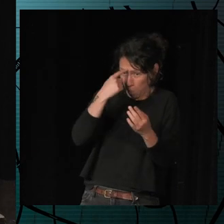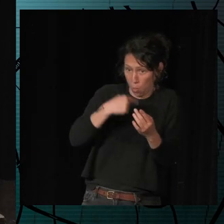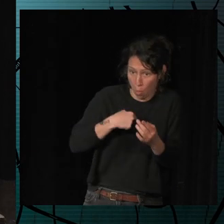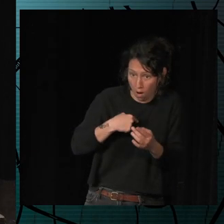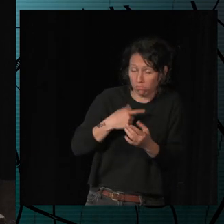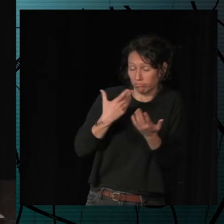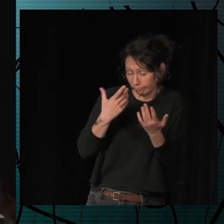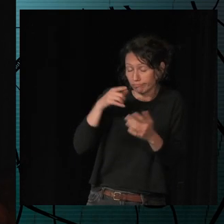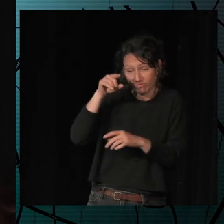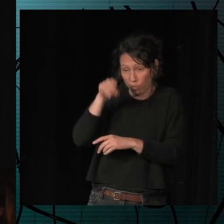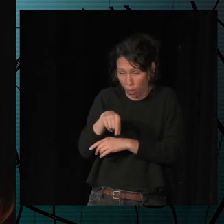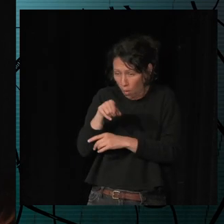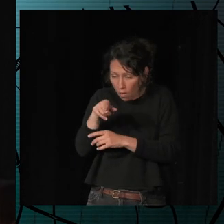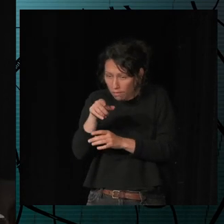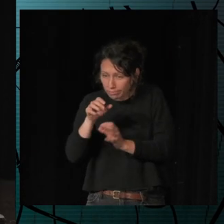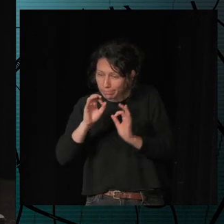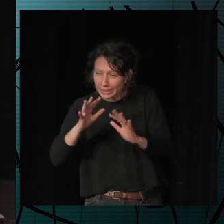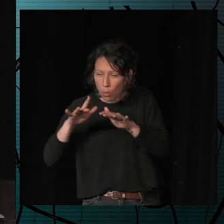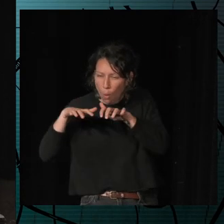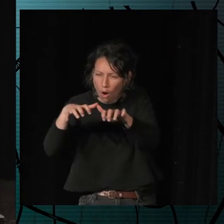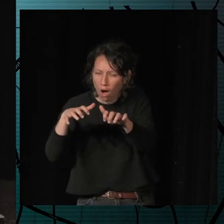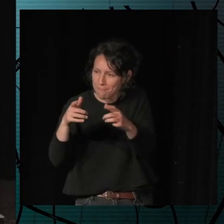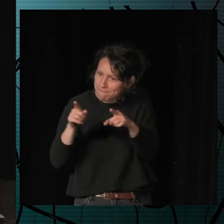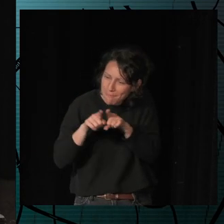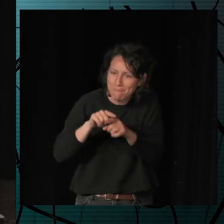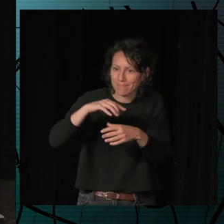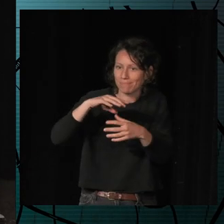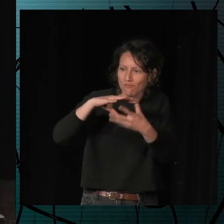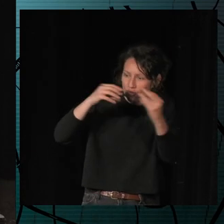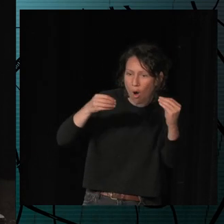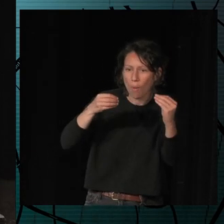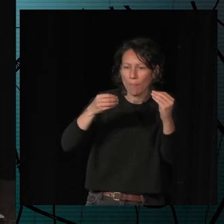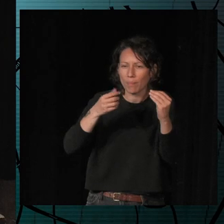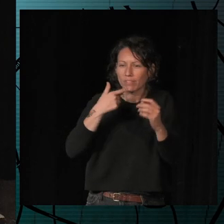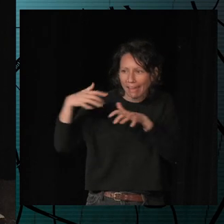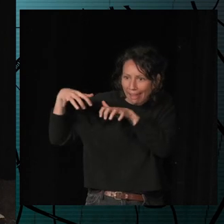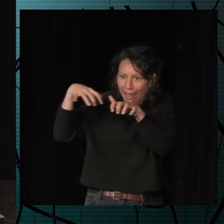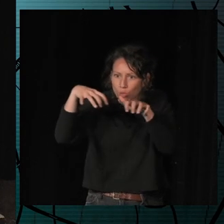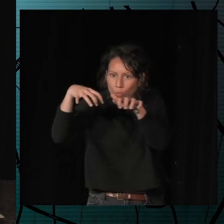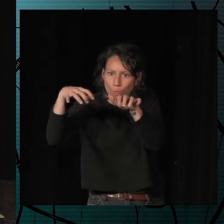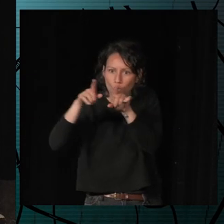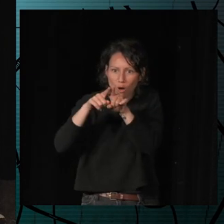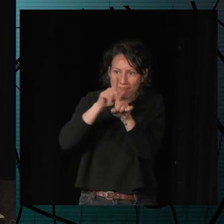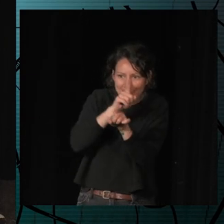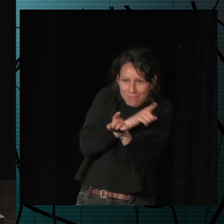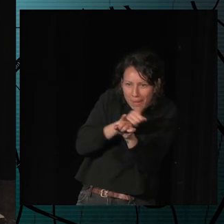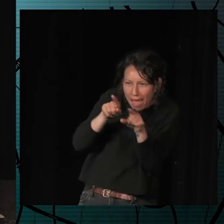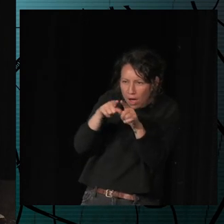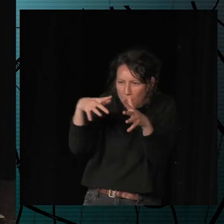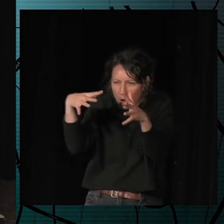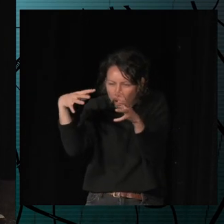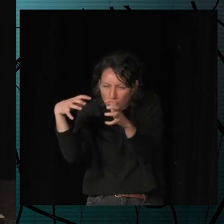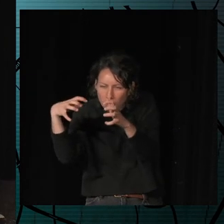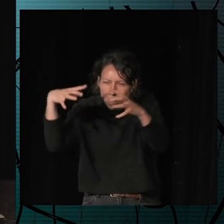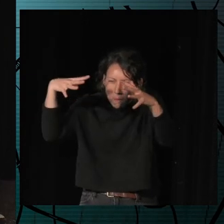pour amener des des créatures où on ne jouerait pas que sur la solution de l'éclairage et de la lumière de l'ombre pour dévoiler sans